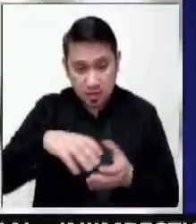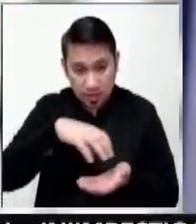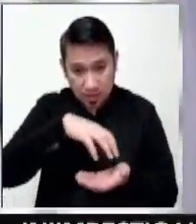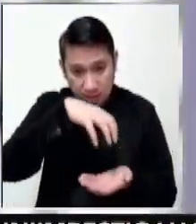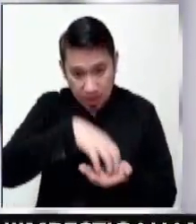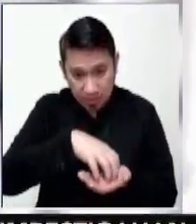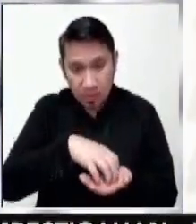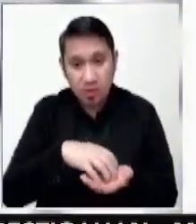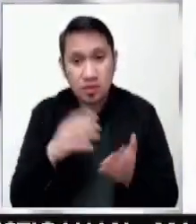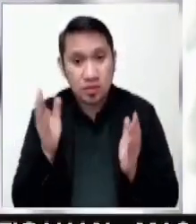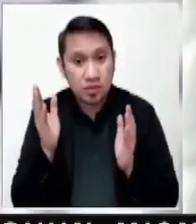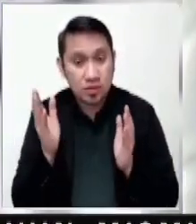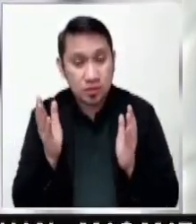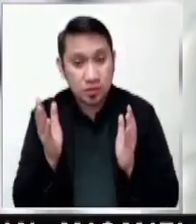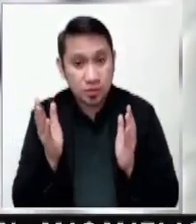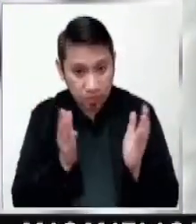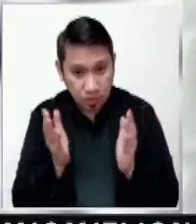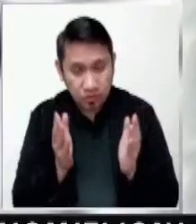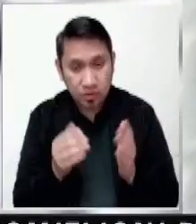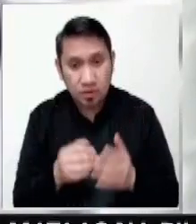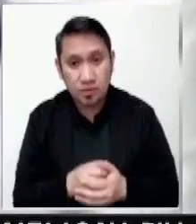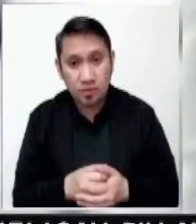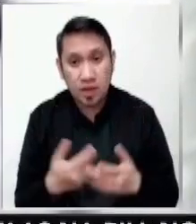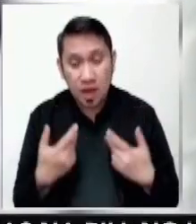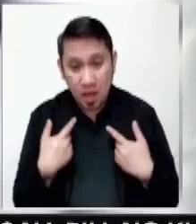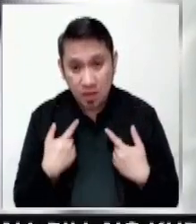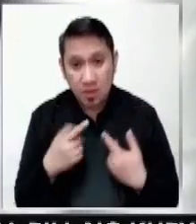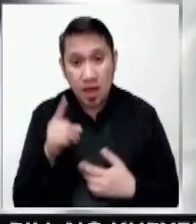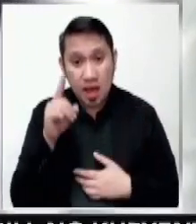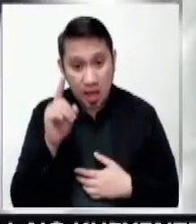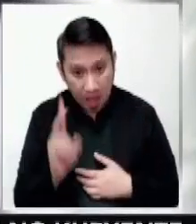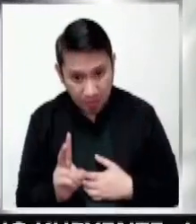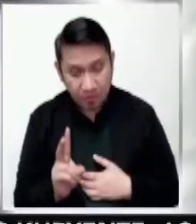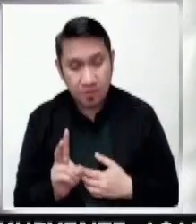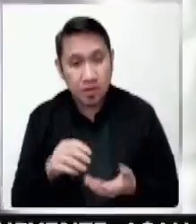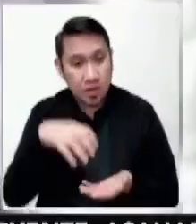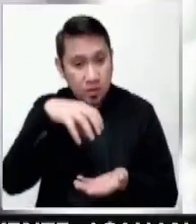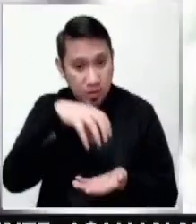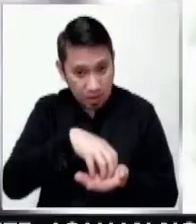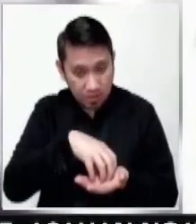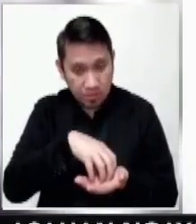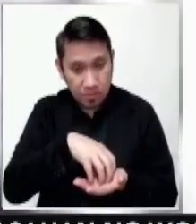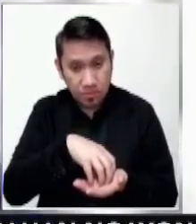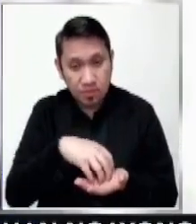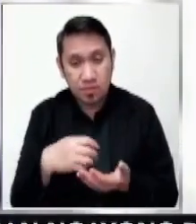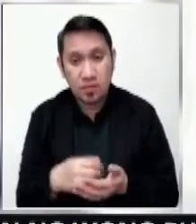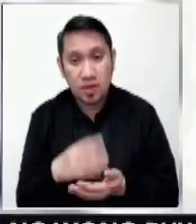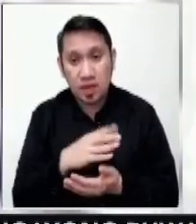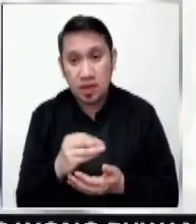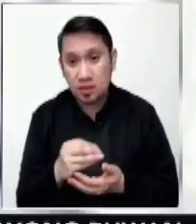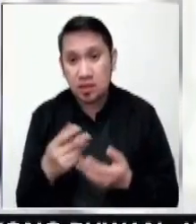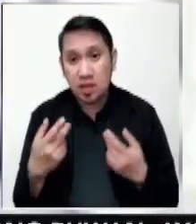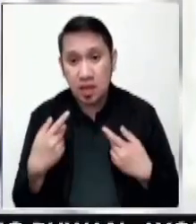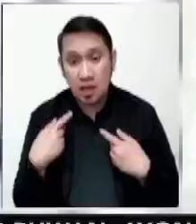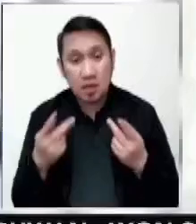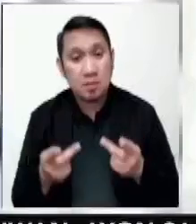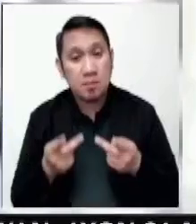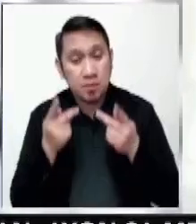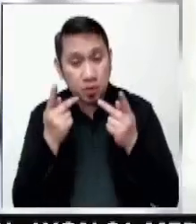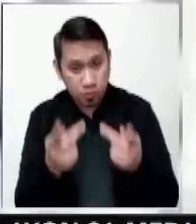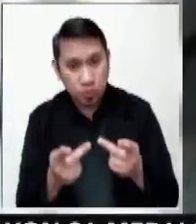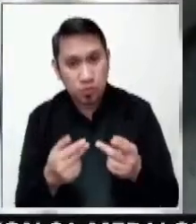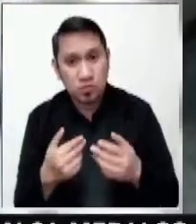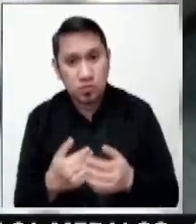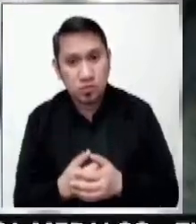46 na ordinances ng half cup um meron din po tayong proposed Senate bill Before by President